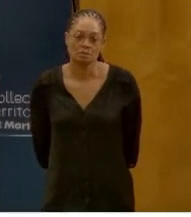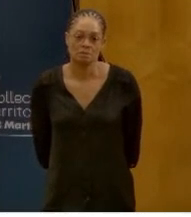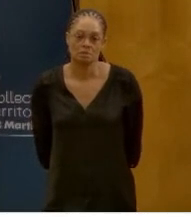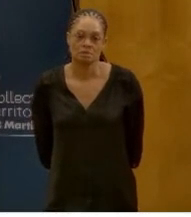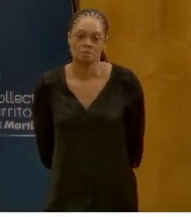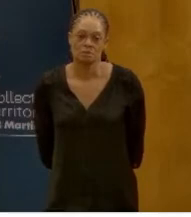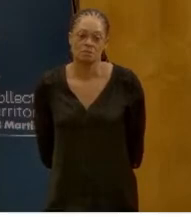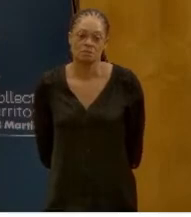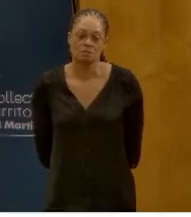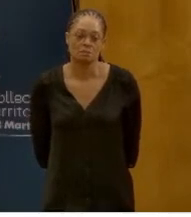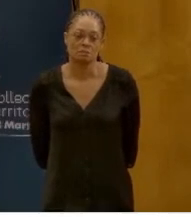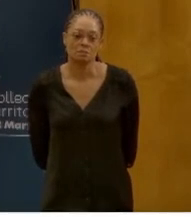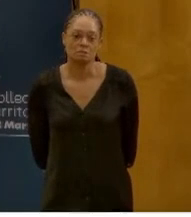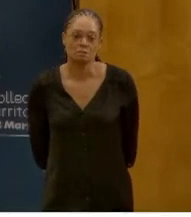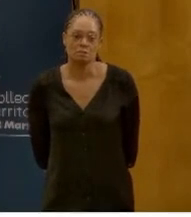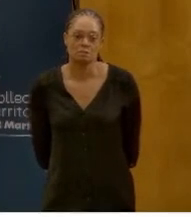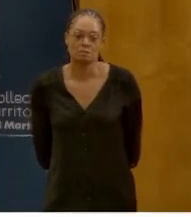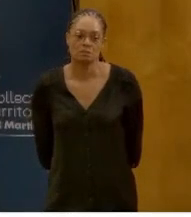Merci.